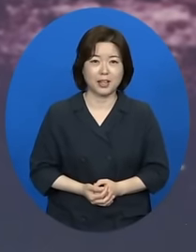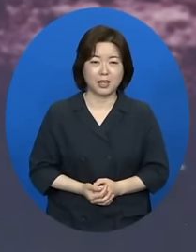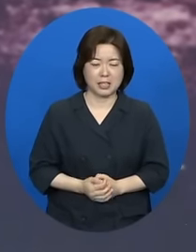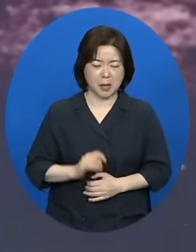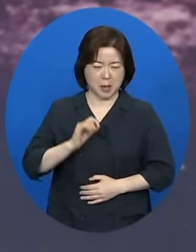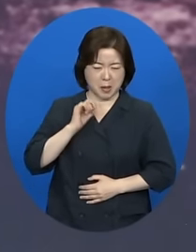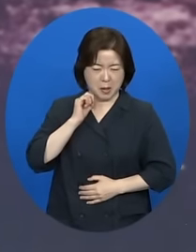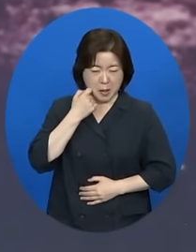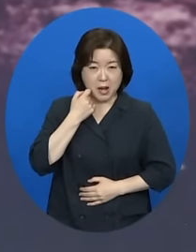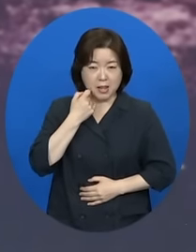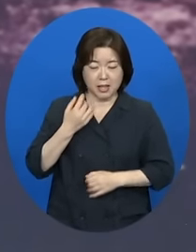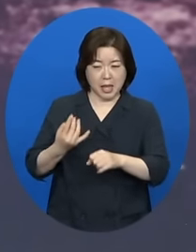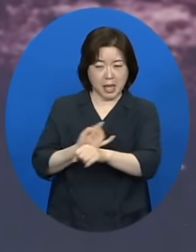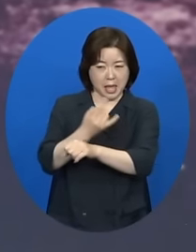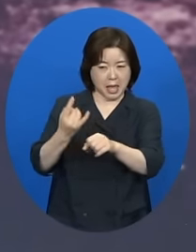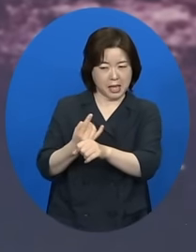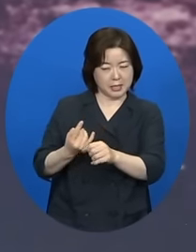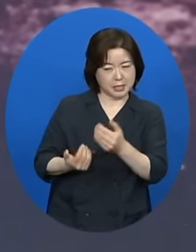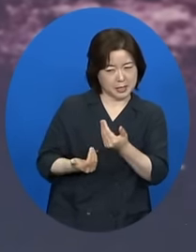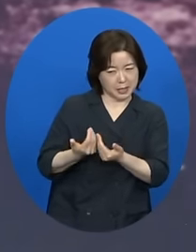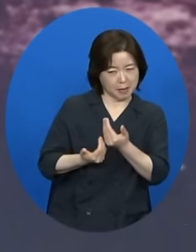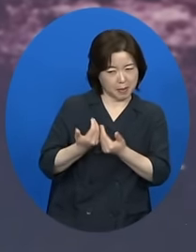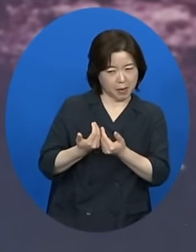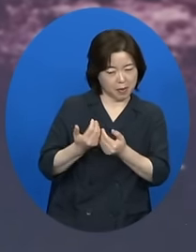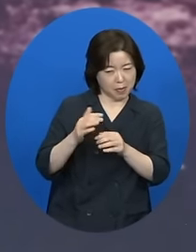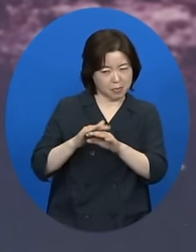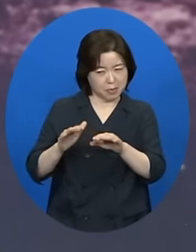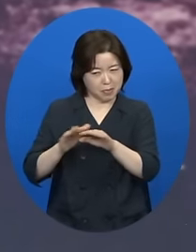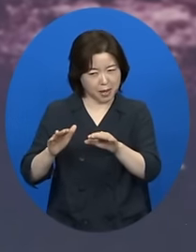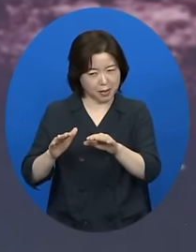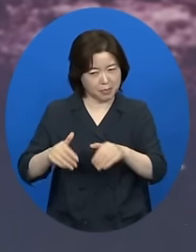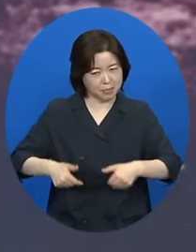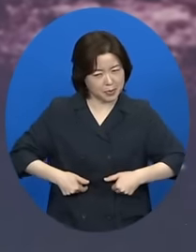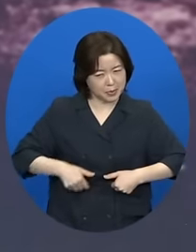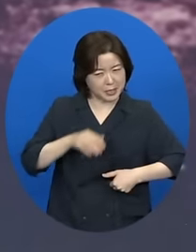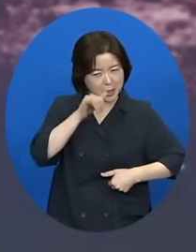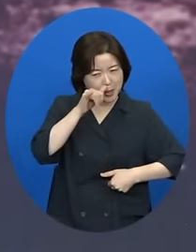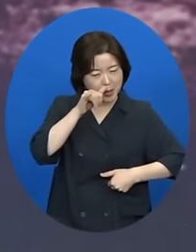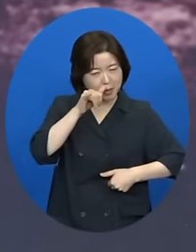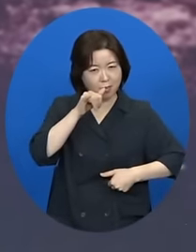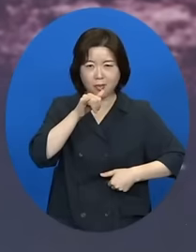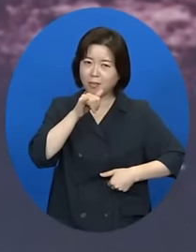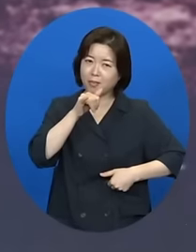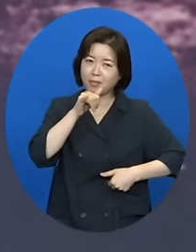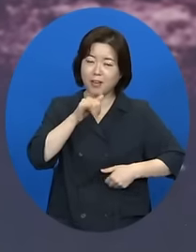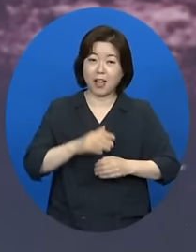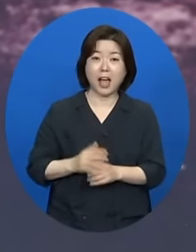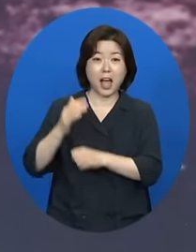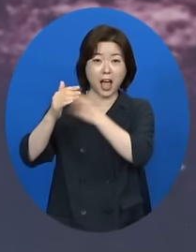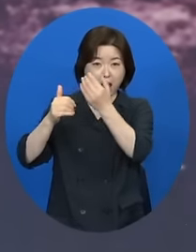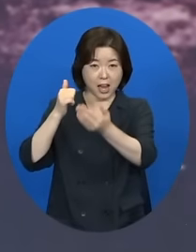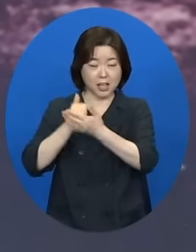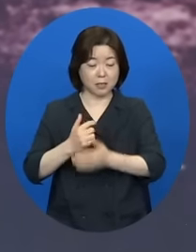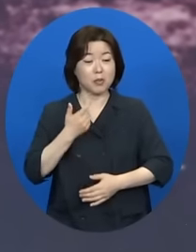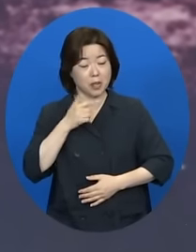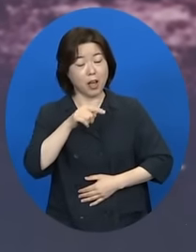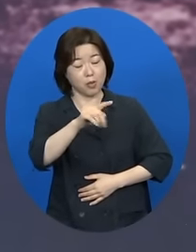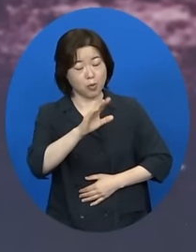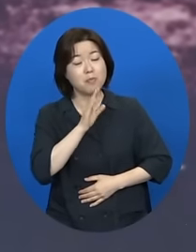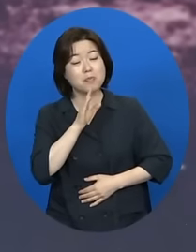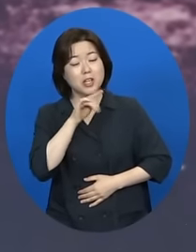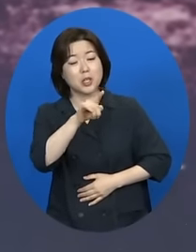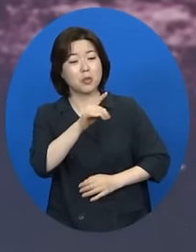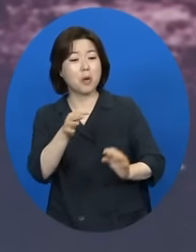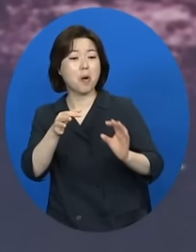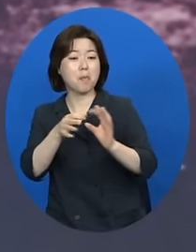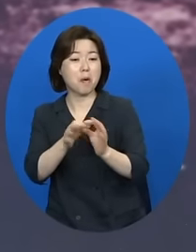어렵게 에서와의 그 껄끄러운 관계를 풀 필요가 있겠습니까? 이미 하나님께서 야곱아 네가 오라라고 편들어